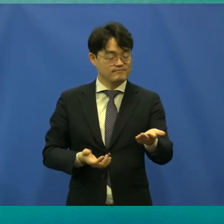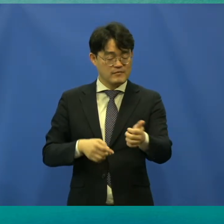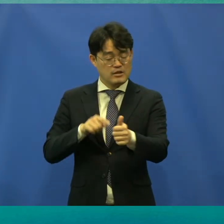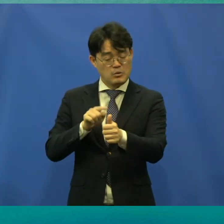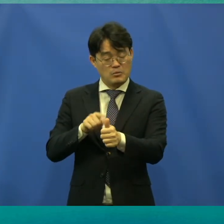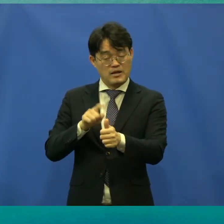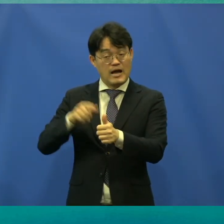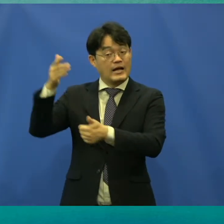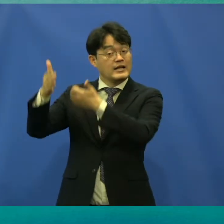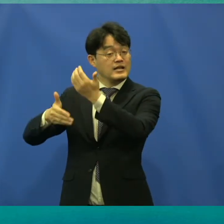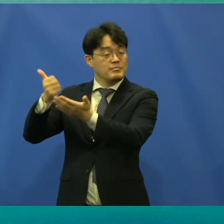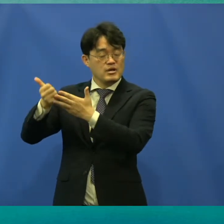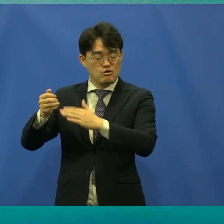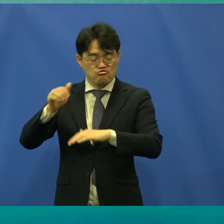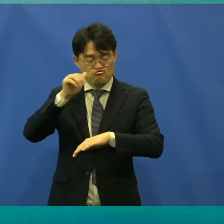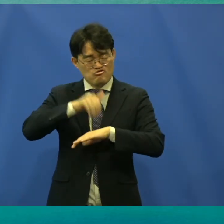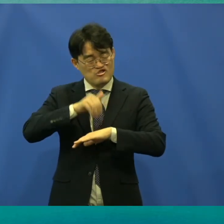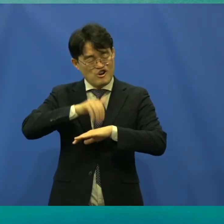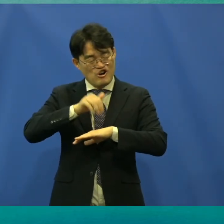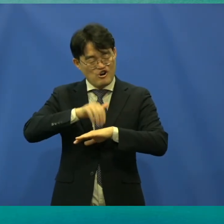사용하시기 위하여.